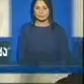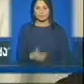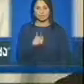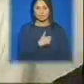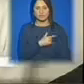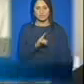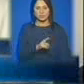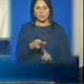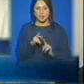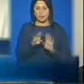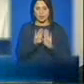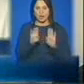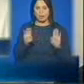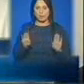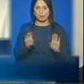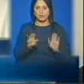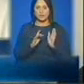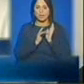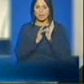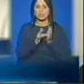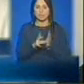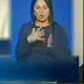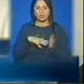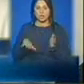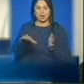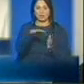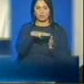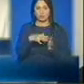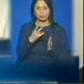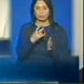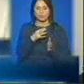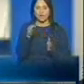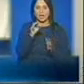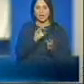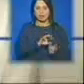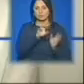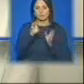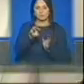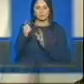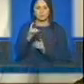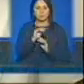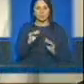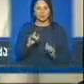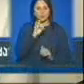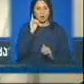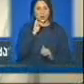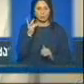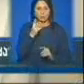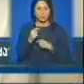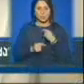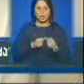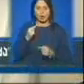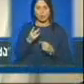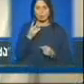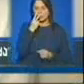Ჩვენ გვინდა რომ ამ გამოფენა მიმოგზაუროს საქართველოში რომ რაიონებშიც ჩვენმა მოზარდებმა ახალგაზრდა